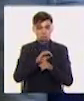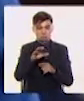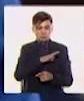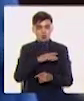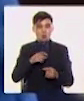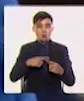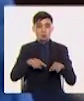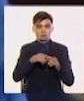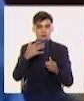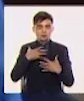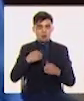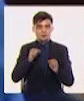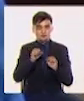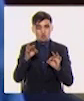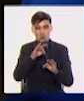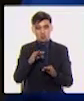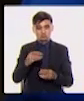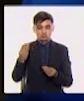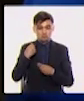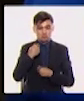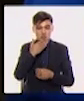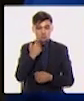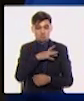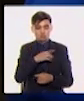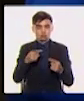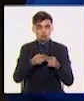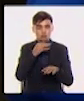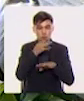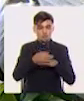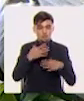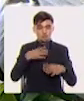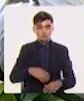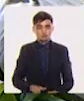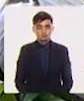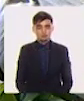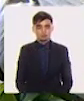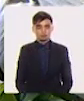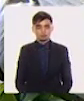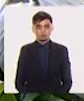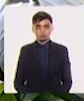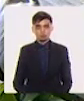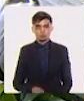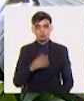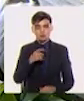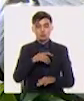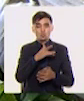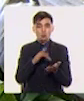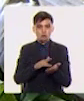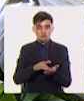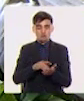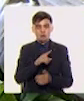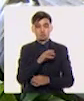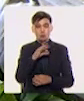сақтау басқармасының өкілі үстеме ақының берілмеуін нақты түсіндіре алмай әлек. Сіз қалалық скоримен біздің облыстық скориді салыстырмаңыз